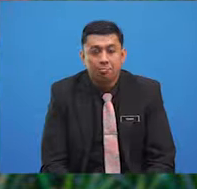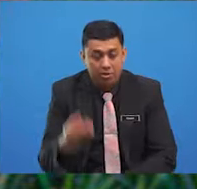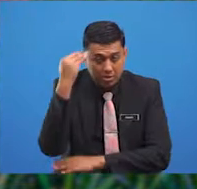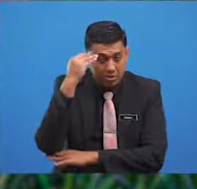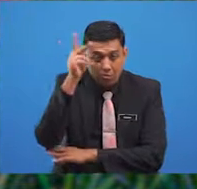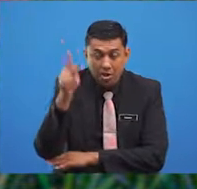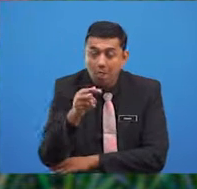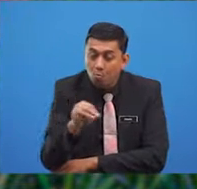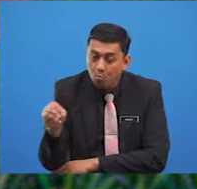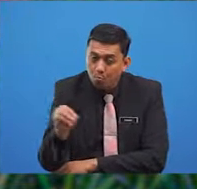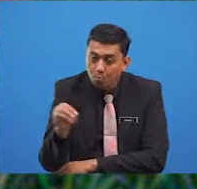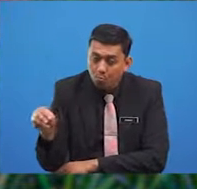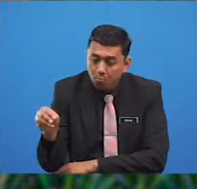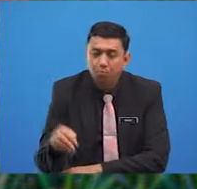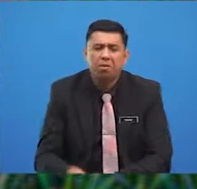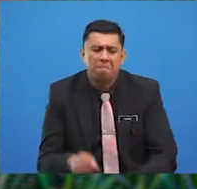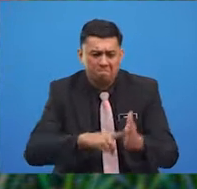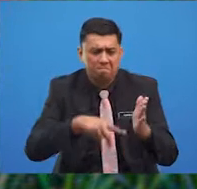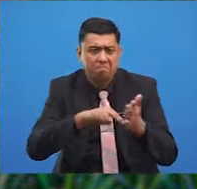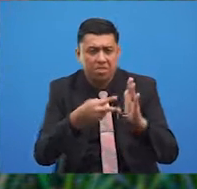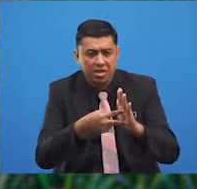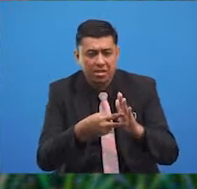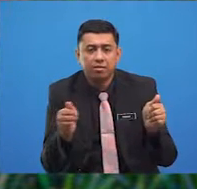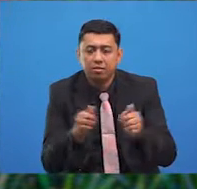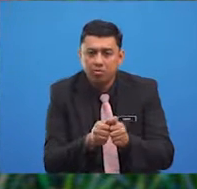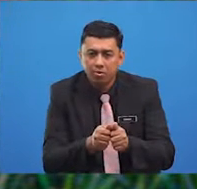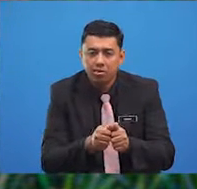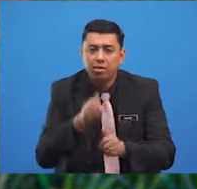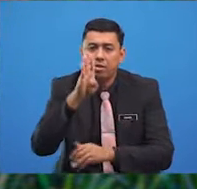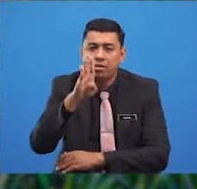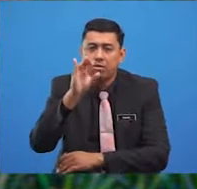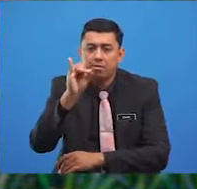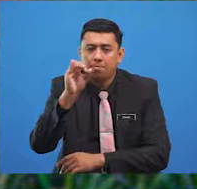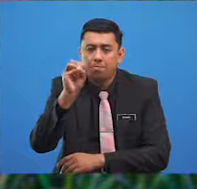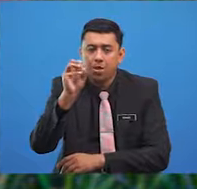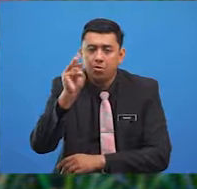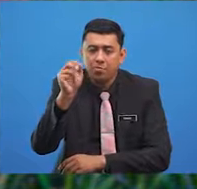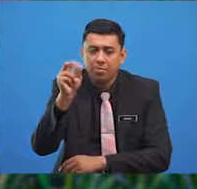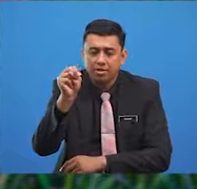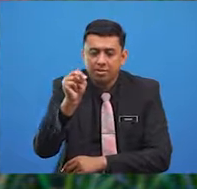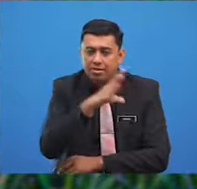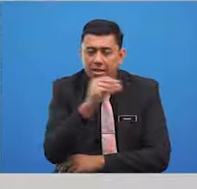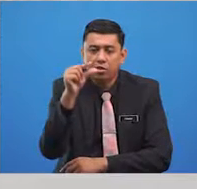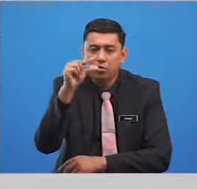Tahukah murid-murid apa yang dimaksudkan dengan biomas dan geoterma?